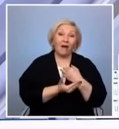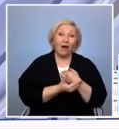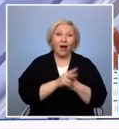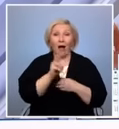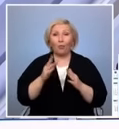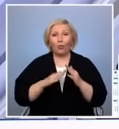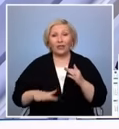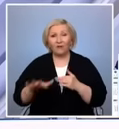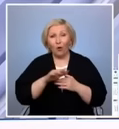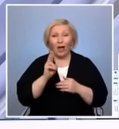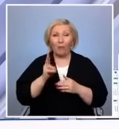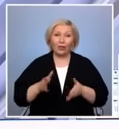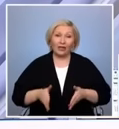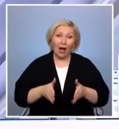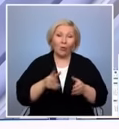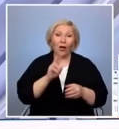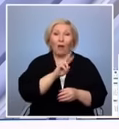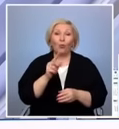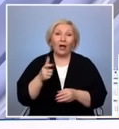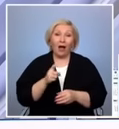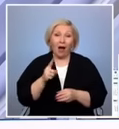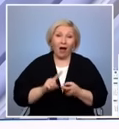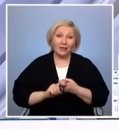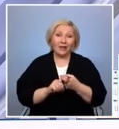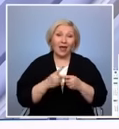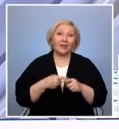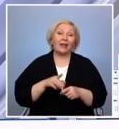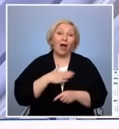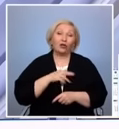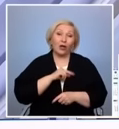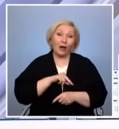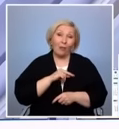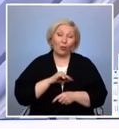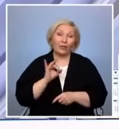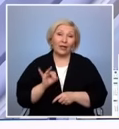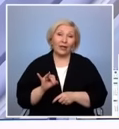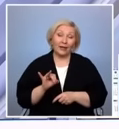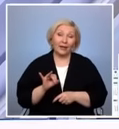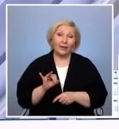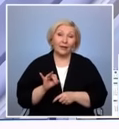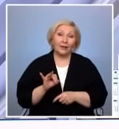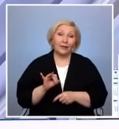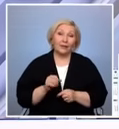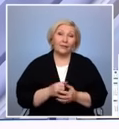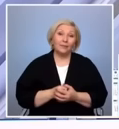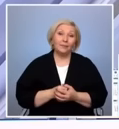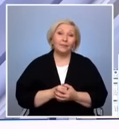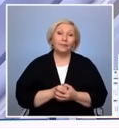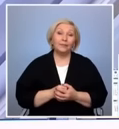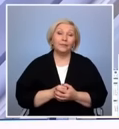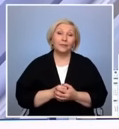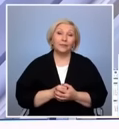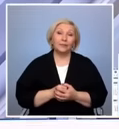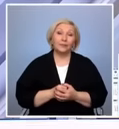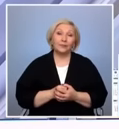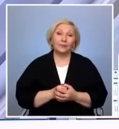не понимал, как сейчас к нему относится Путин. И есть такое ощущение, что Хабиров предполагает, что Путин не